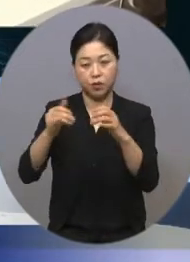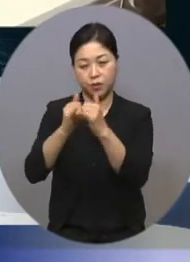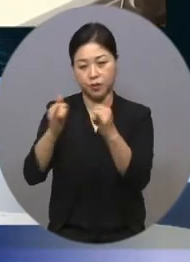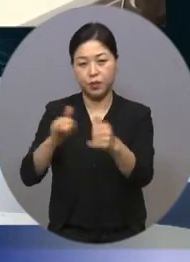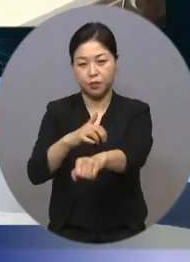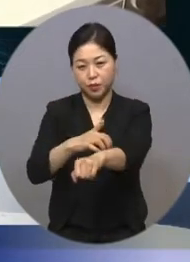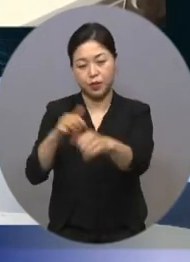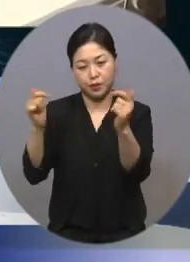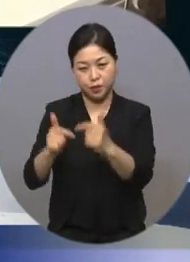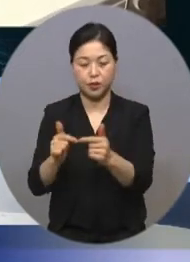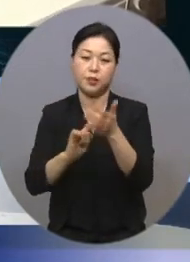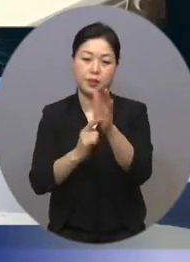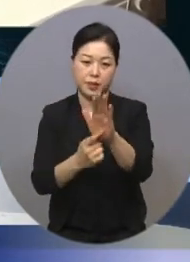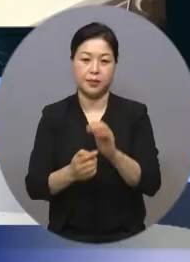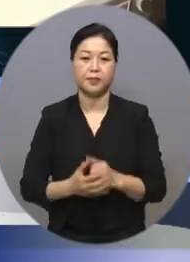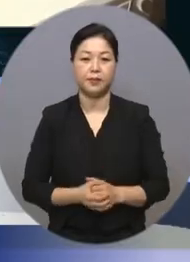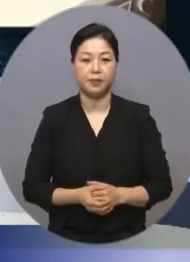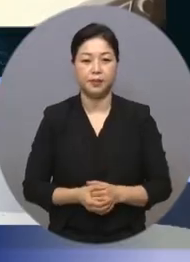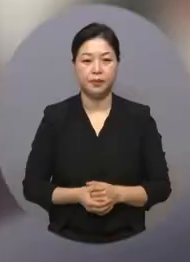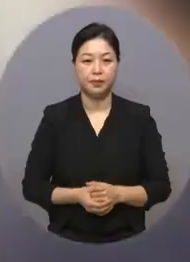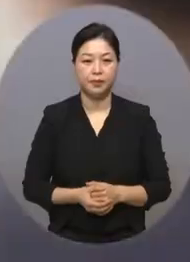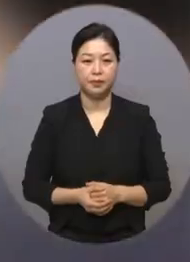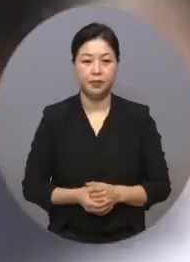최소화 하겠다고 밝혔습니다